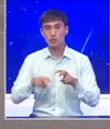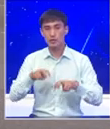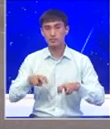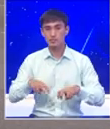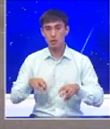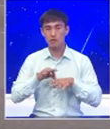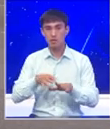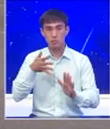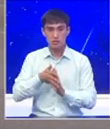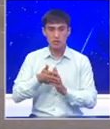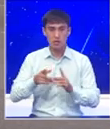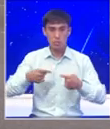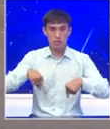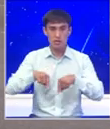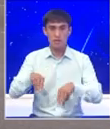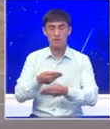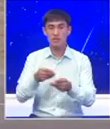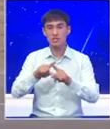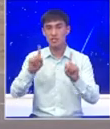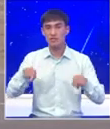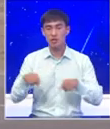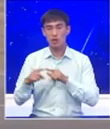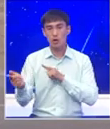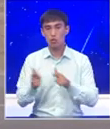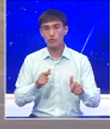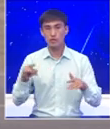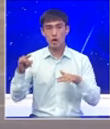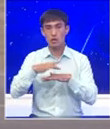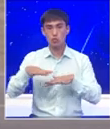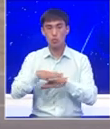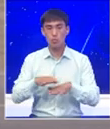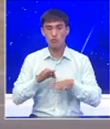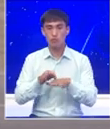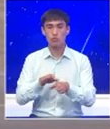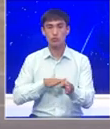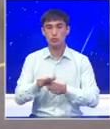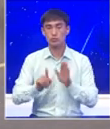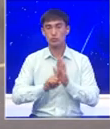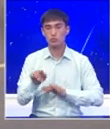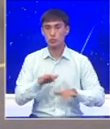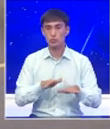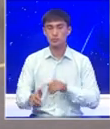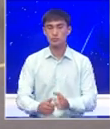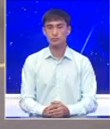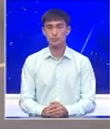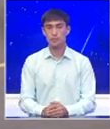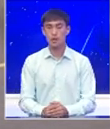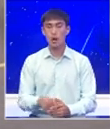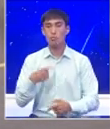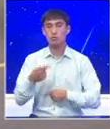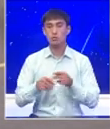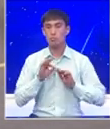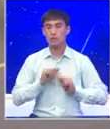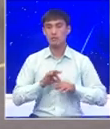Казахстана провела обследование объекта и выдала сертификат о готовности аэродрома к вводу в эксплуатацию. После проведения первого этапа